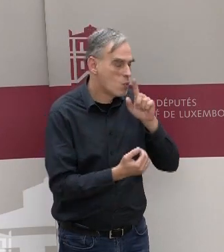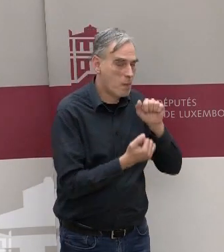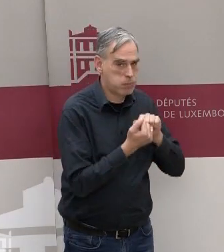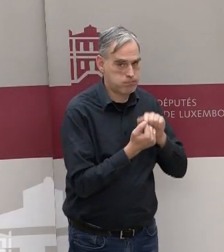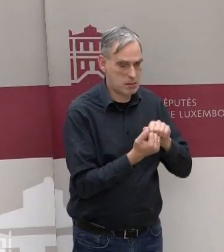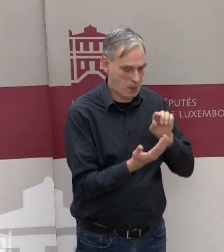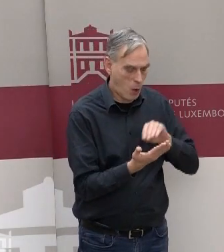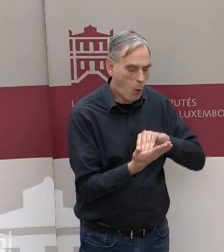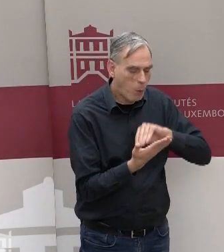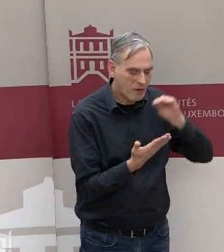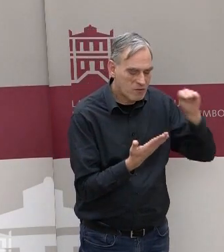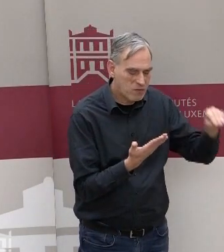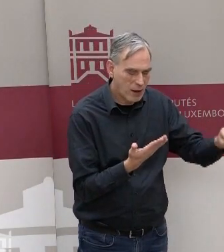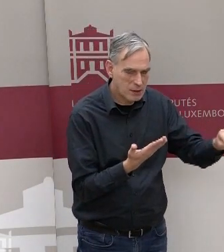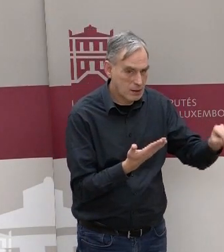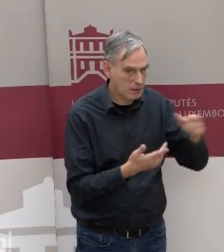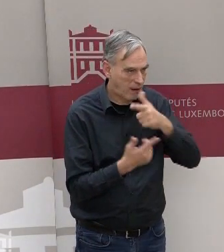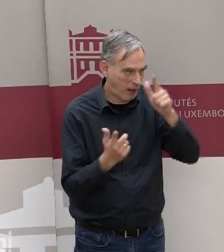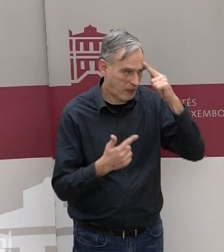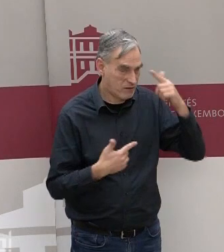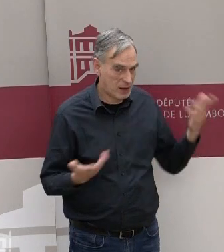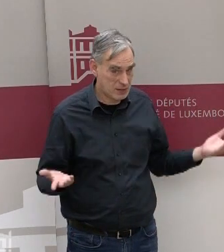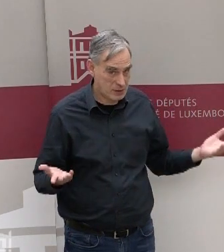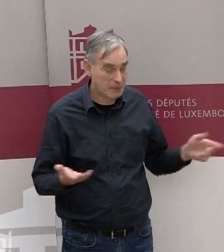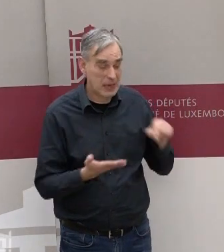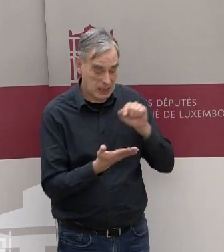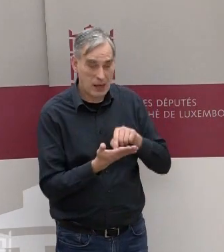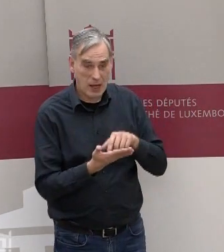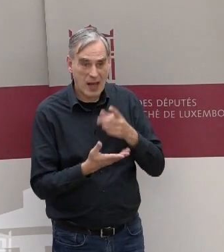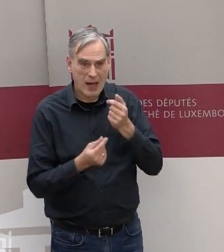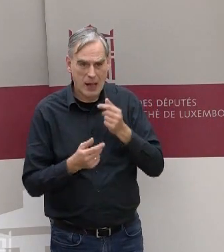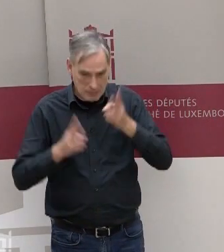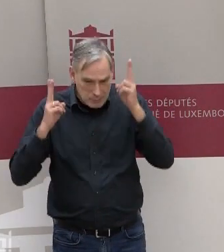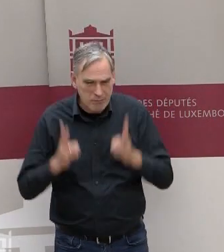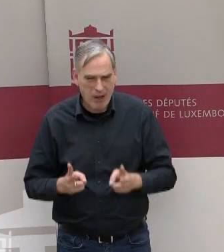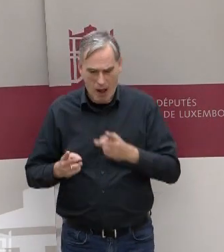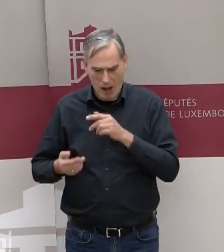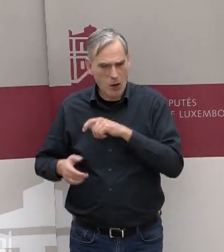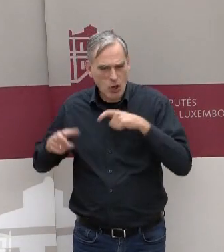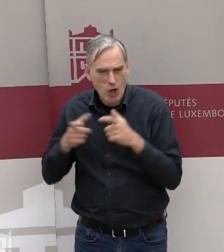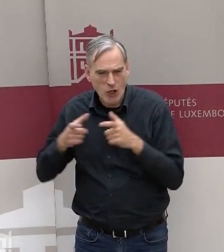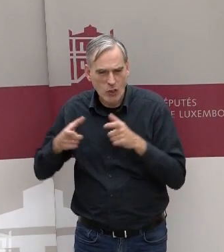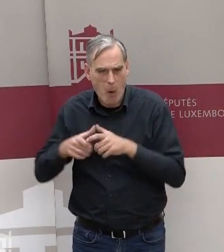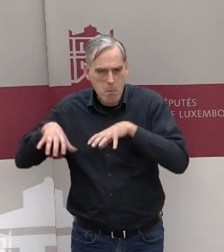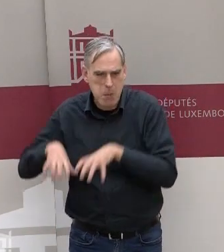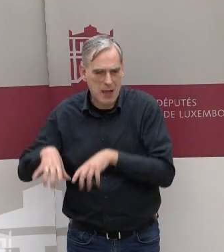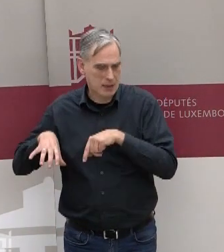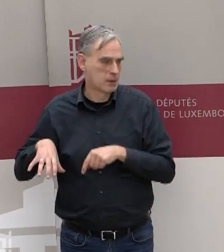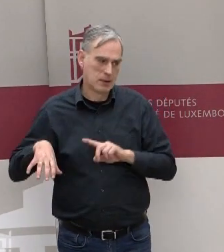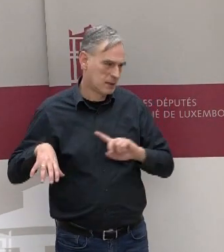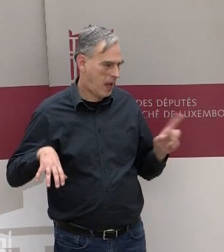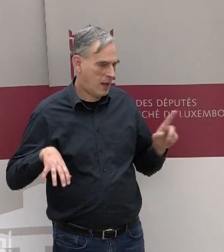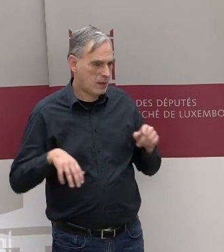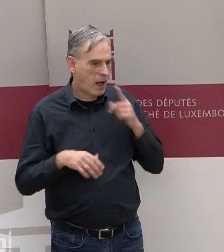wissen, die Suche leihen nicht auf einem Konto. Aber sie sind eine implizite Schuld, die der Staat vis-à-vis von den Fonds